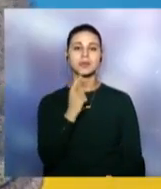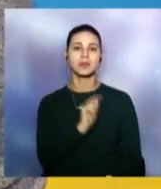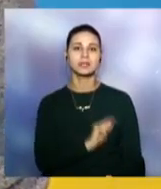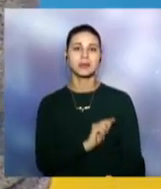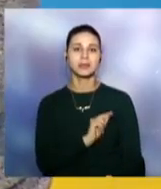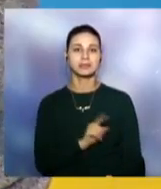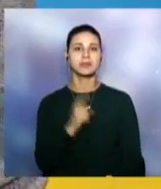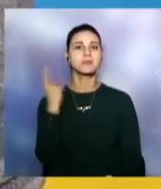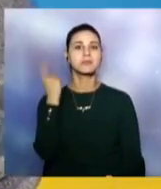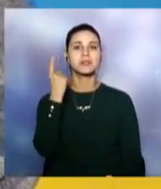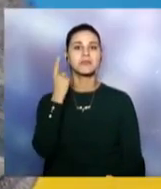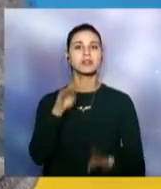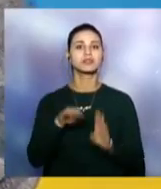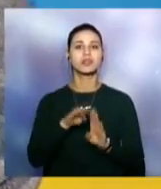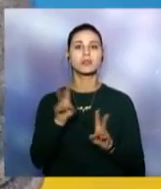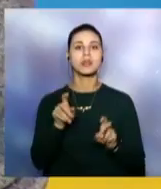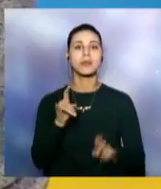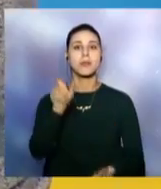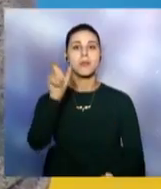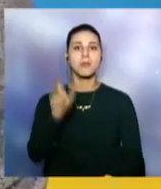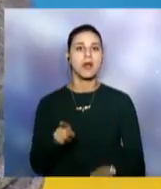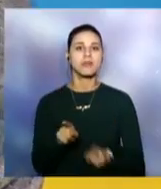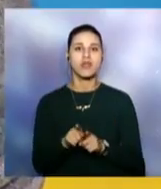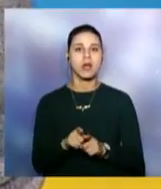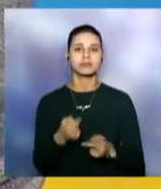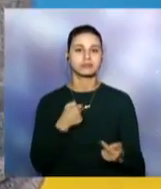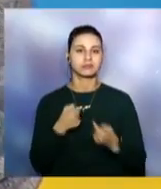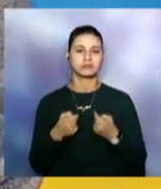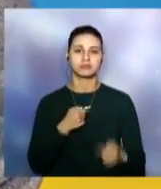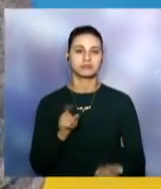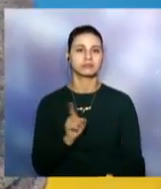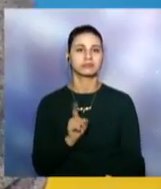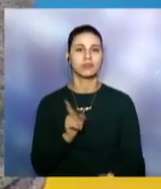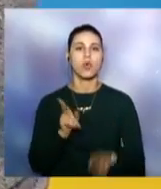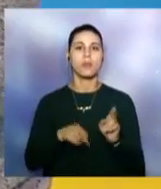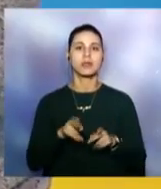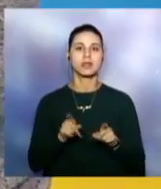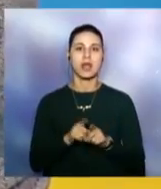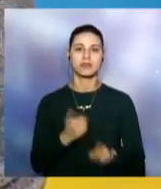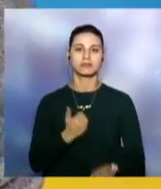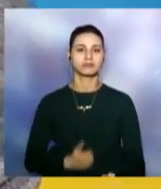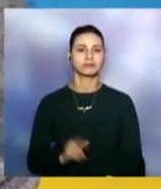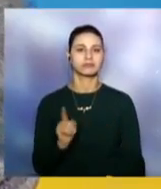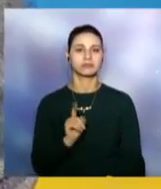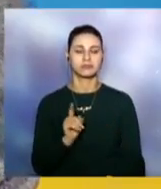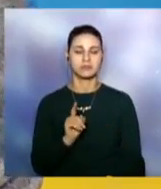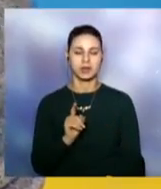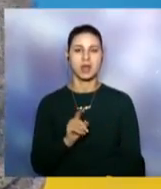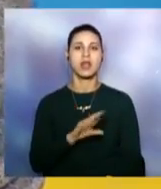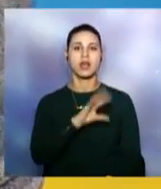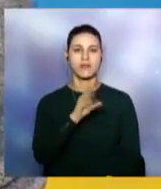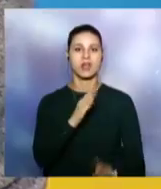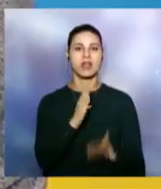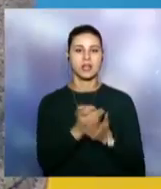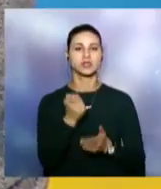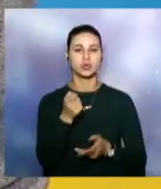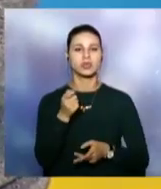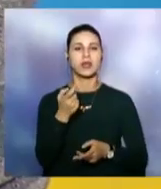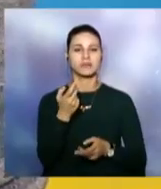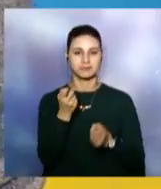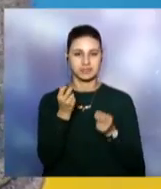დამახასიათებელი, მისი პირველი უპირატესობა ის არის, რომ ბავშვს ნაკლები ტრავმა მივაყენოთ ოპერაციულად. ყველა ოპერაცია, რა თქმა უნდა, მოიცავს ტრავმას, არის